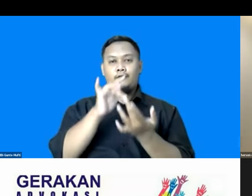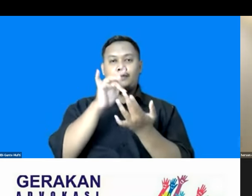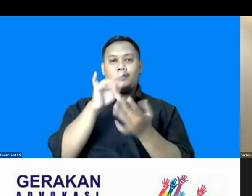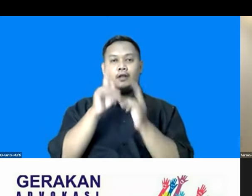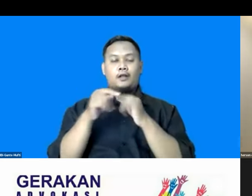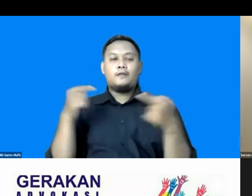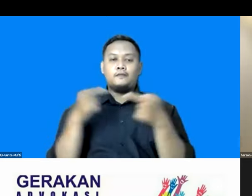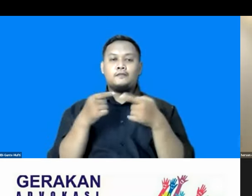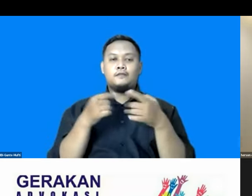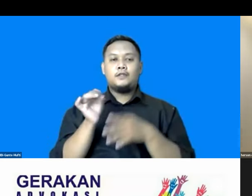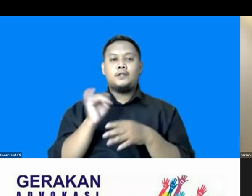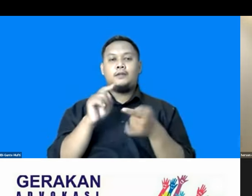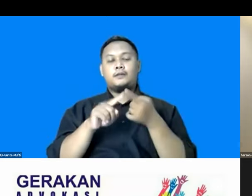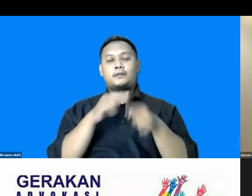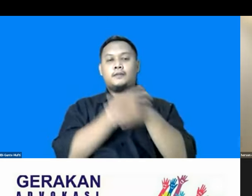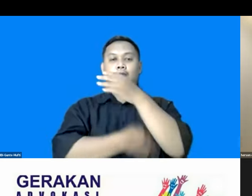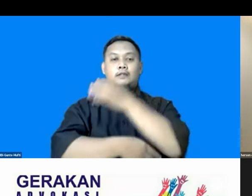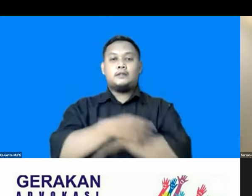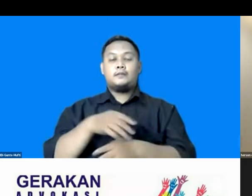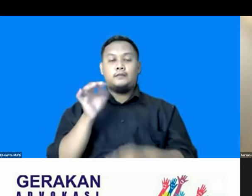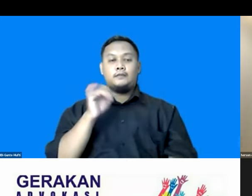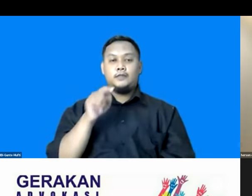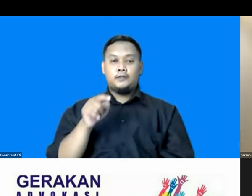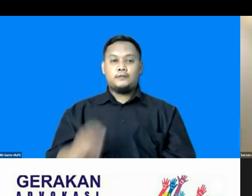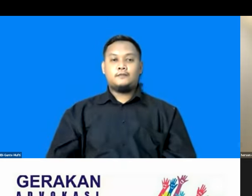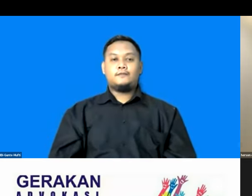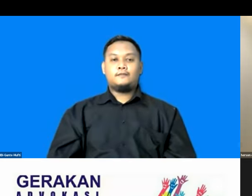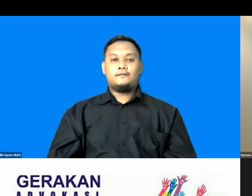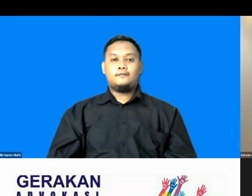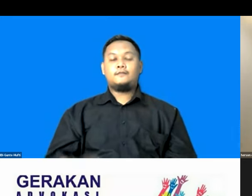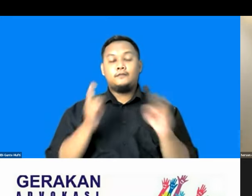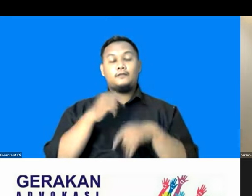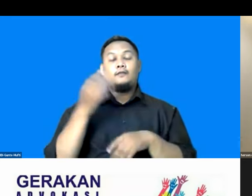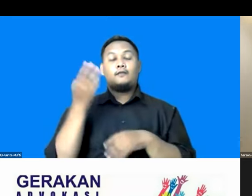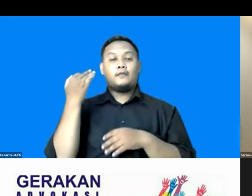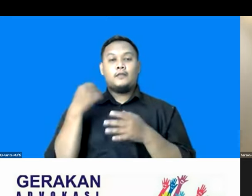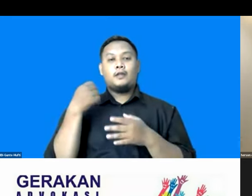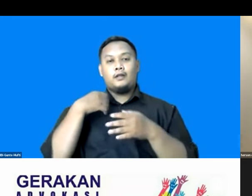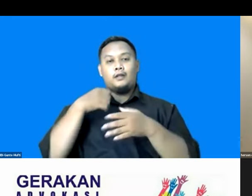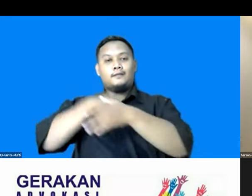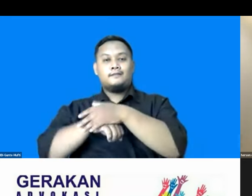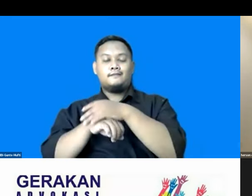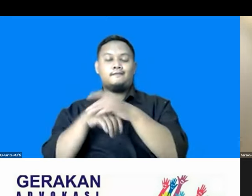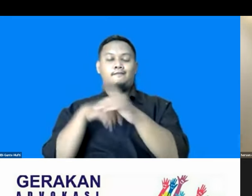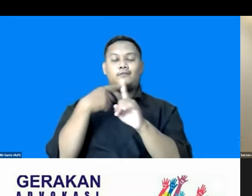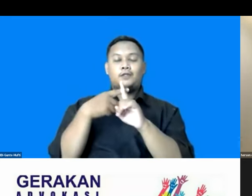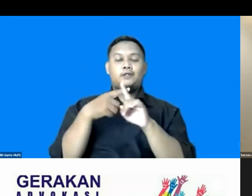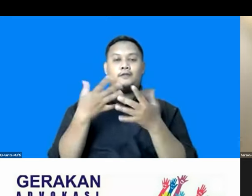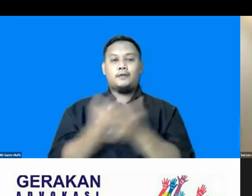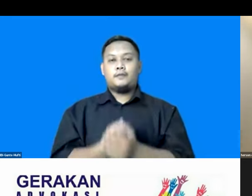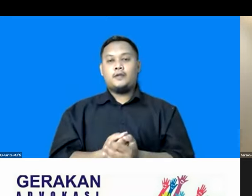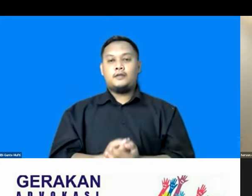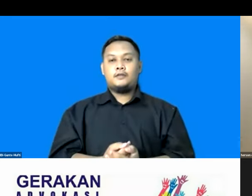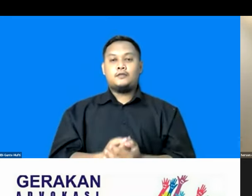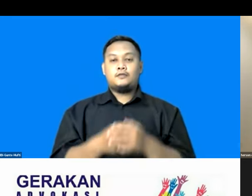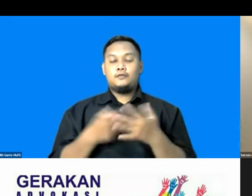dengan kawan-kawan difabel itu seperti ini. Sehingga kemarin lahir juga hal positif di mana sudah tidak